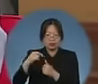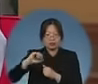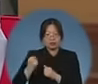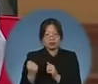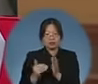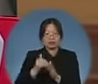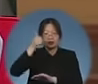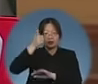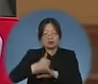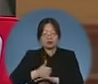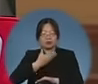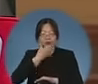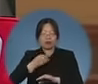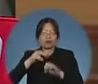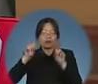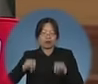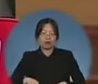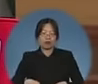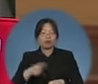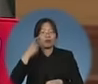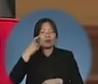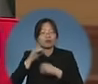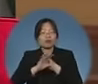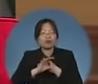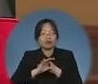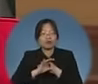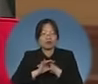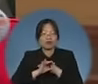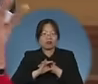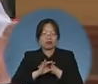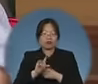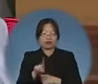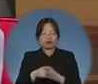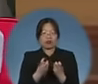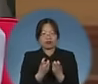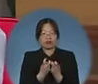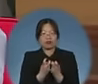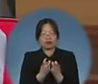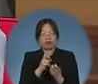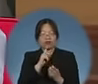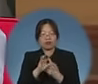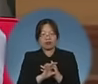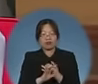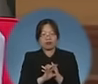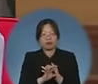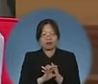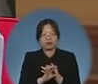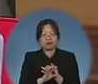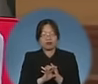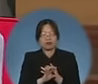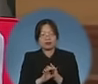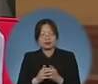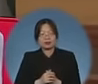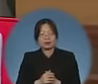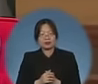많이 배워서 나는 행복하진 않아. Why? 왜? 그게 어떻게 얘기하면 지금 어떤